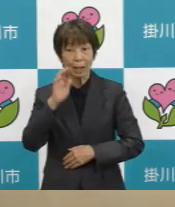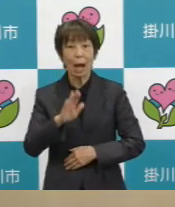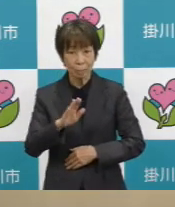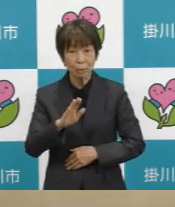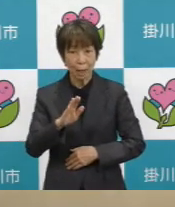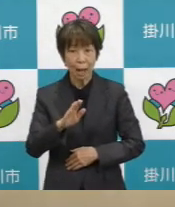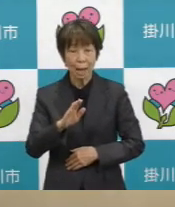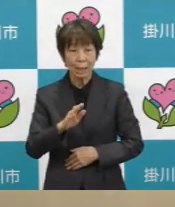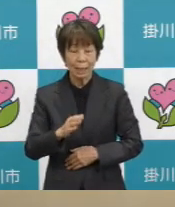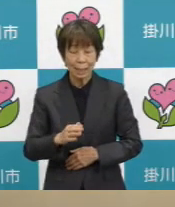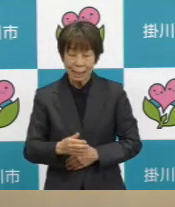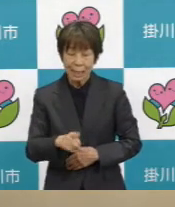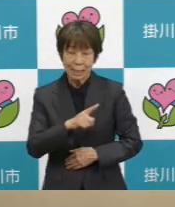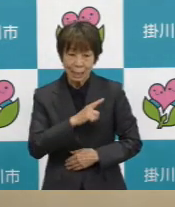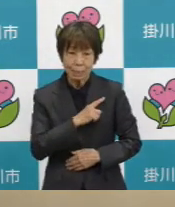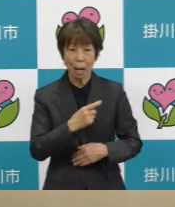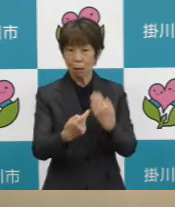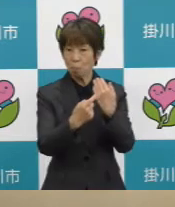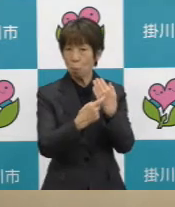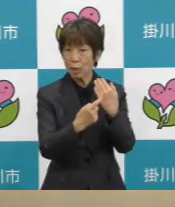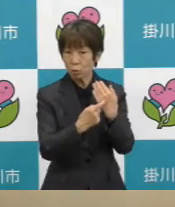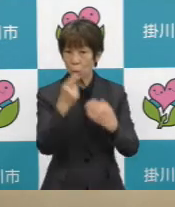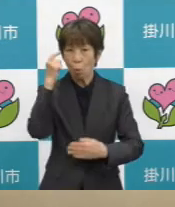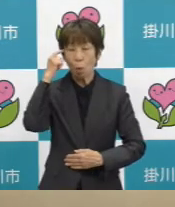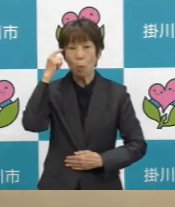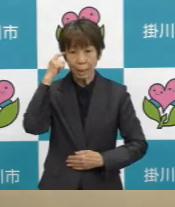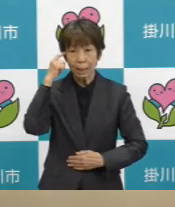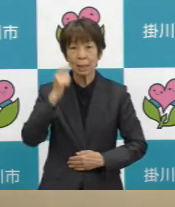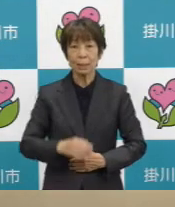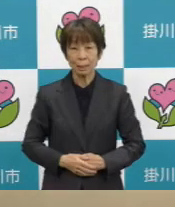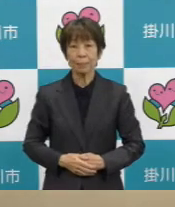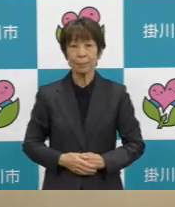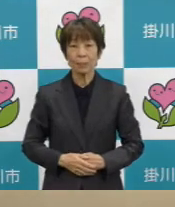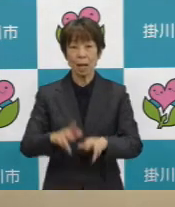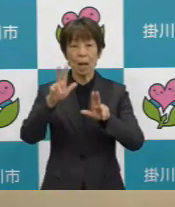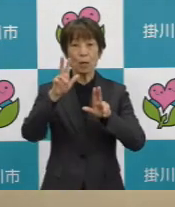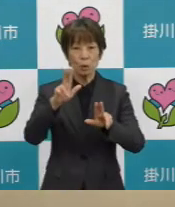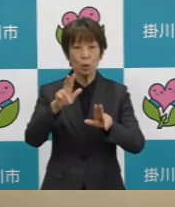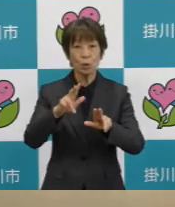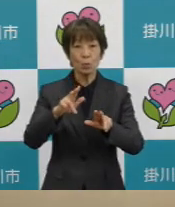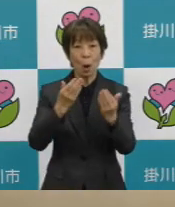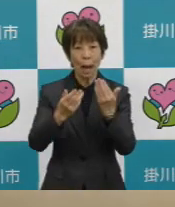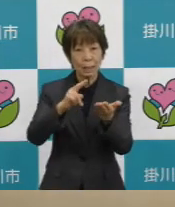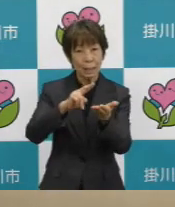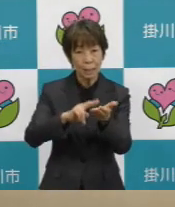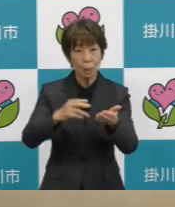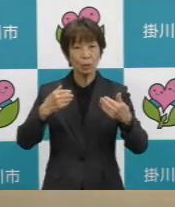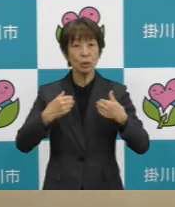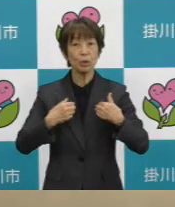置いて、まあ、そういう意味で、一定のやっぱりルールを定める必要がある